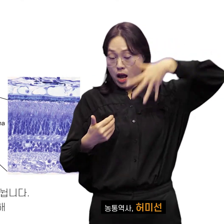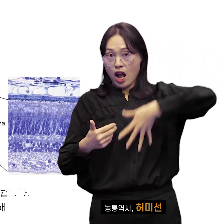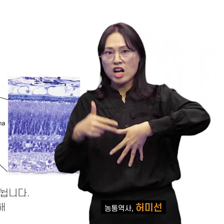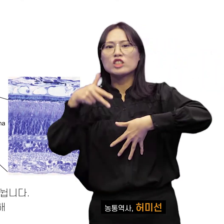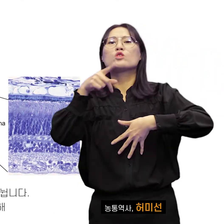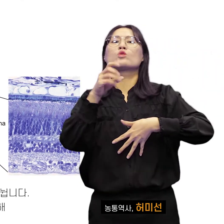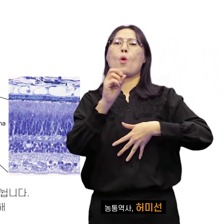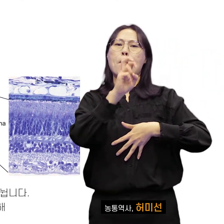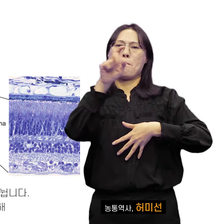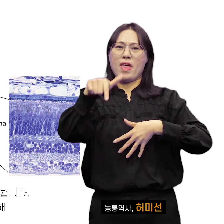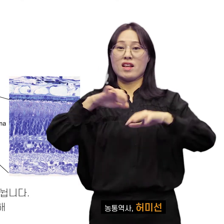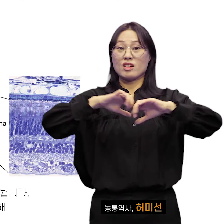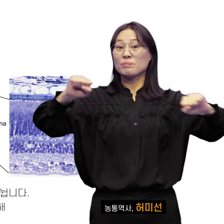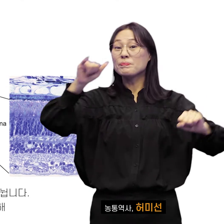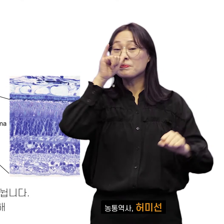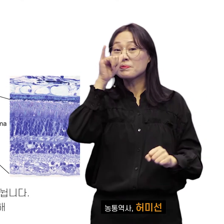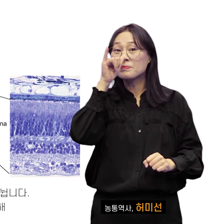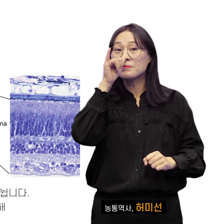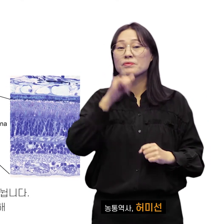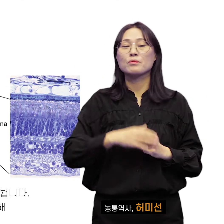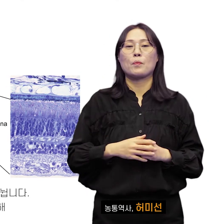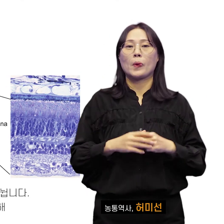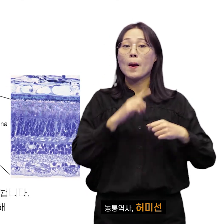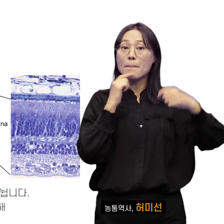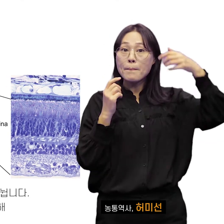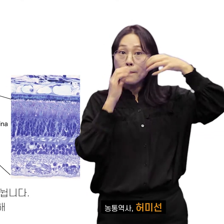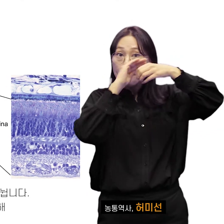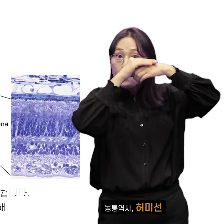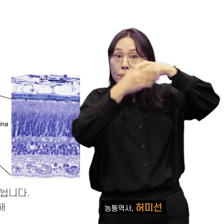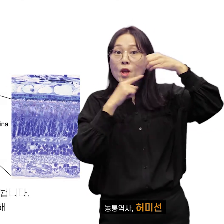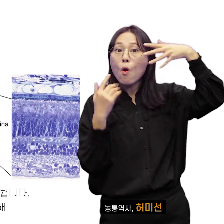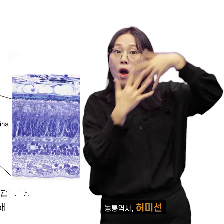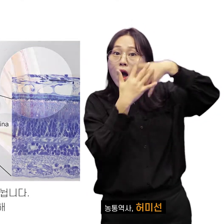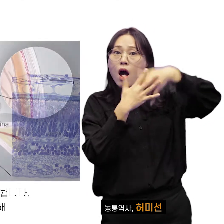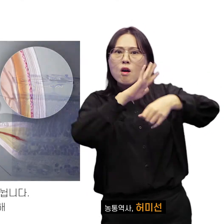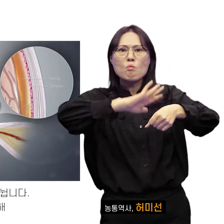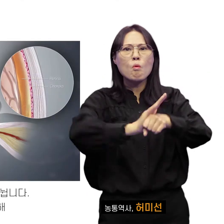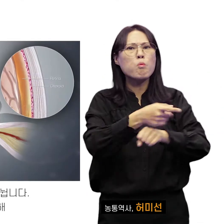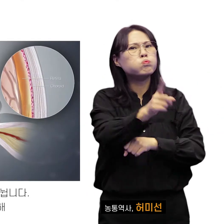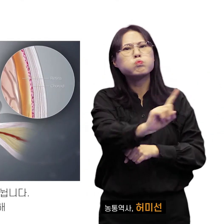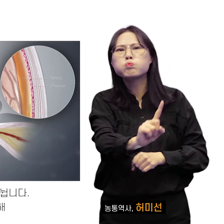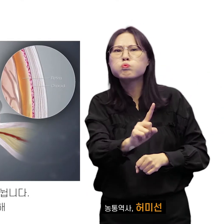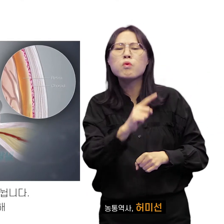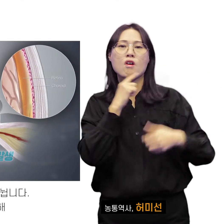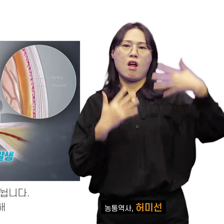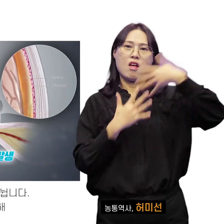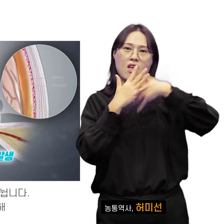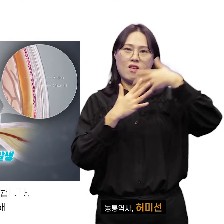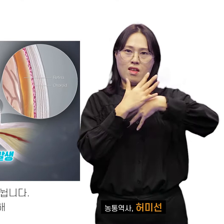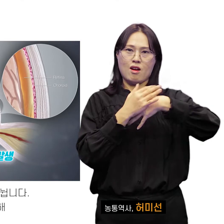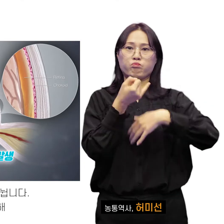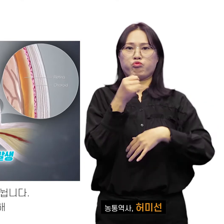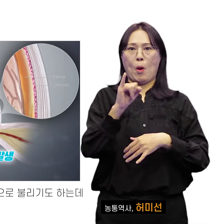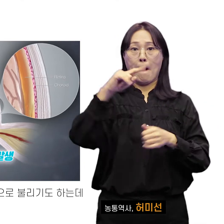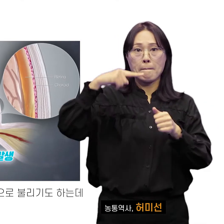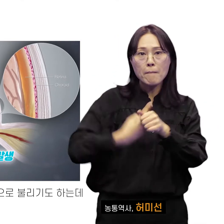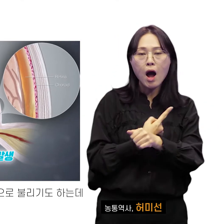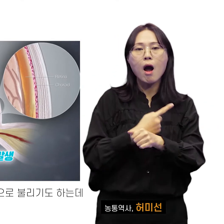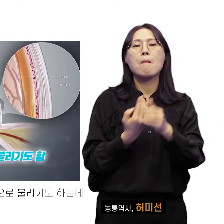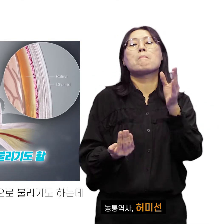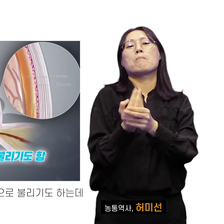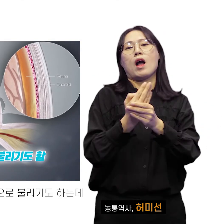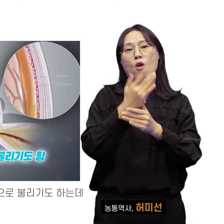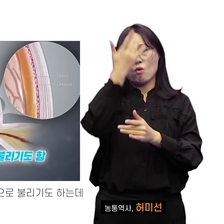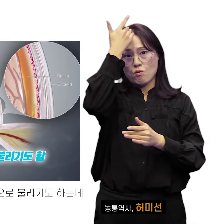공급하고 다시 심장으로 돌아가는 정맥으로 나뉩니다. 망막 혈관 폐쇄는 혈액순환 장애로 인해